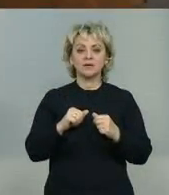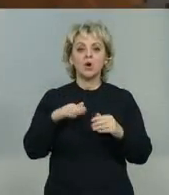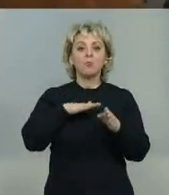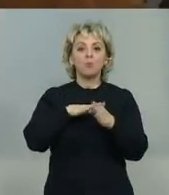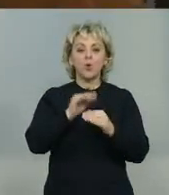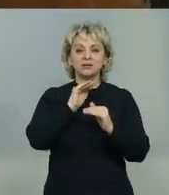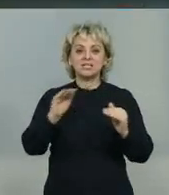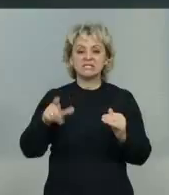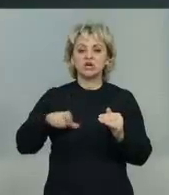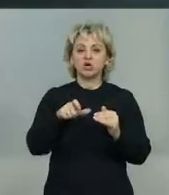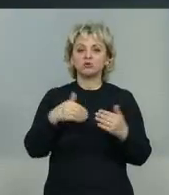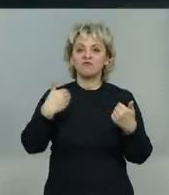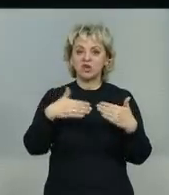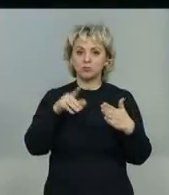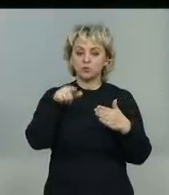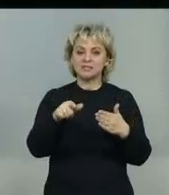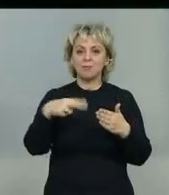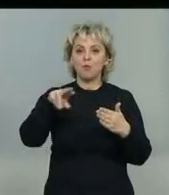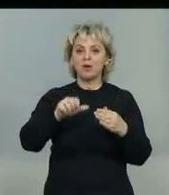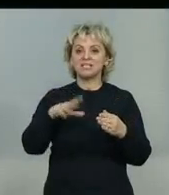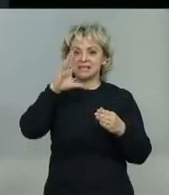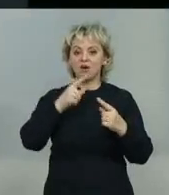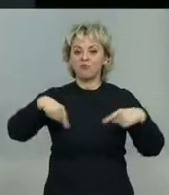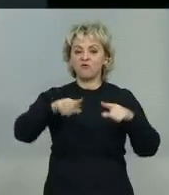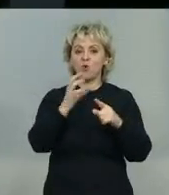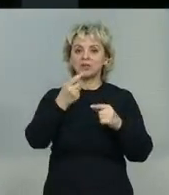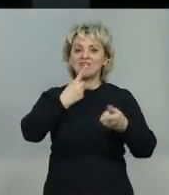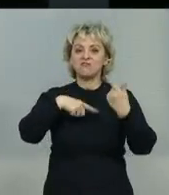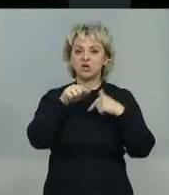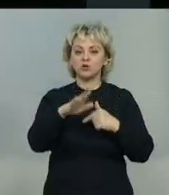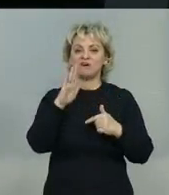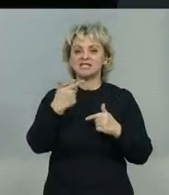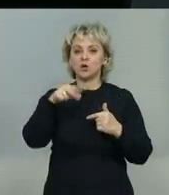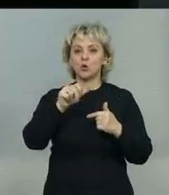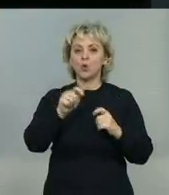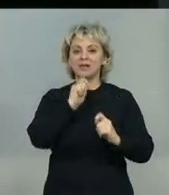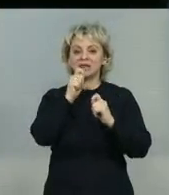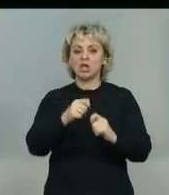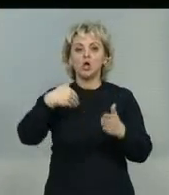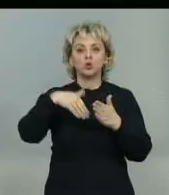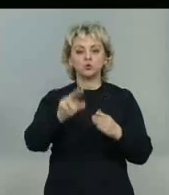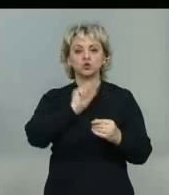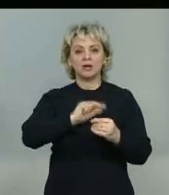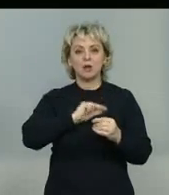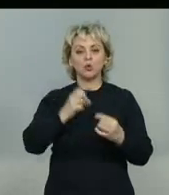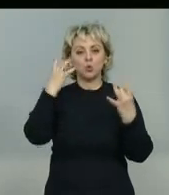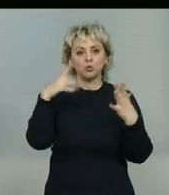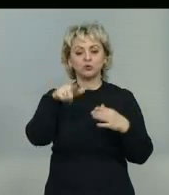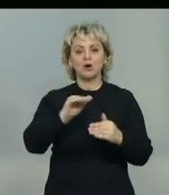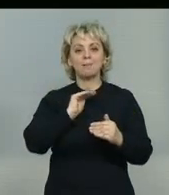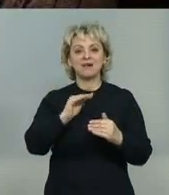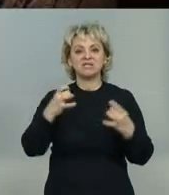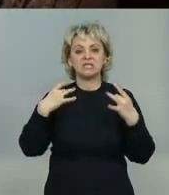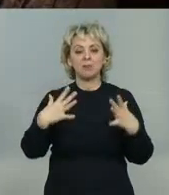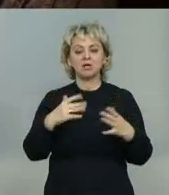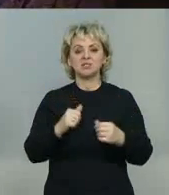Полный Тихий Дон выпустили. Поленовский пруд светлыми вернули. Василий Голубев наградил лучших работников культуры